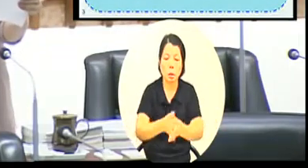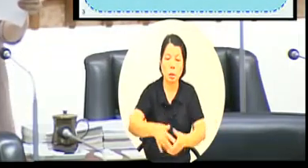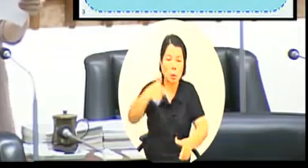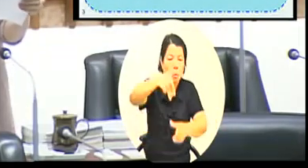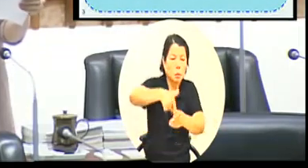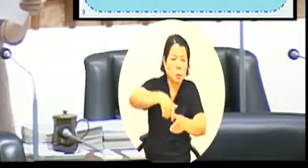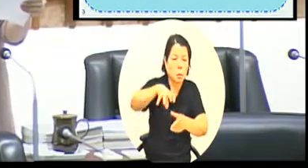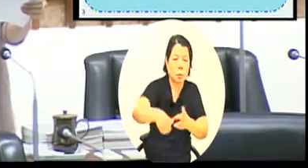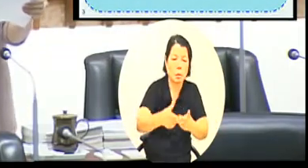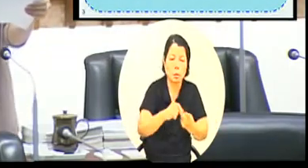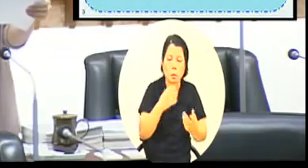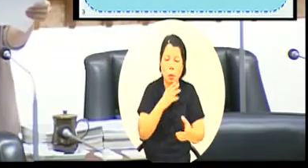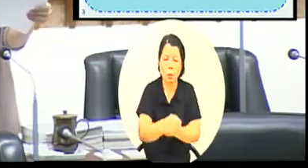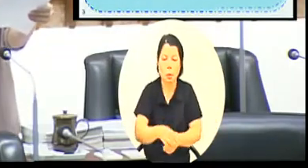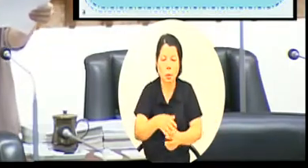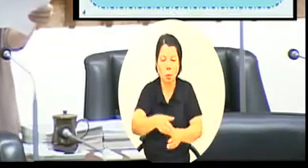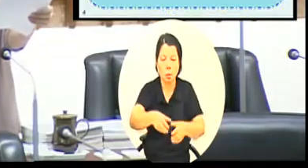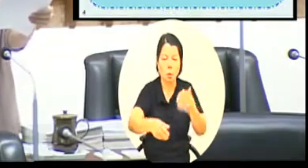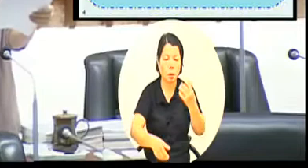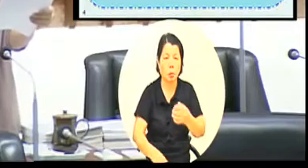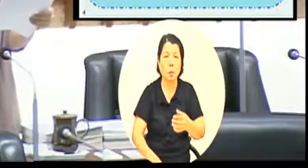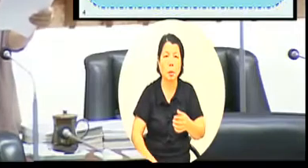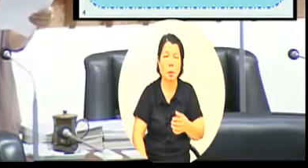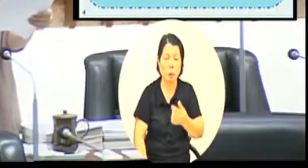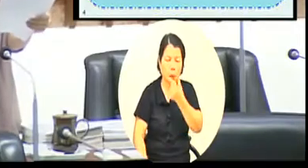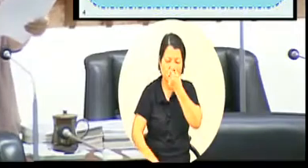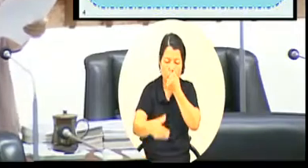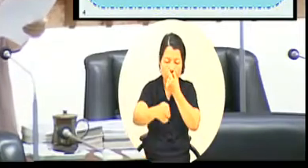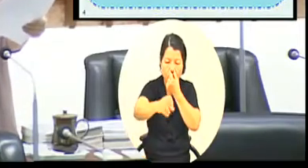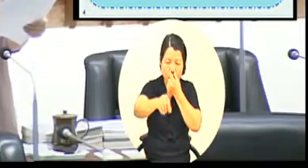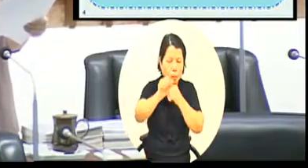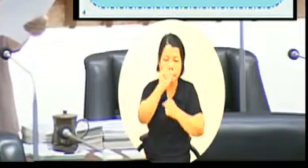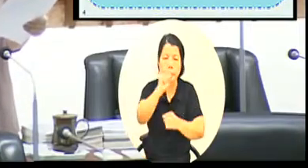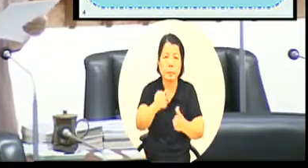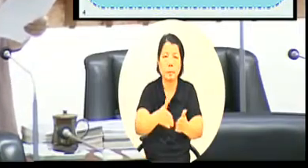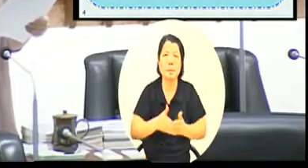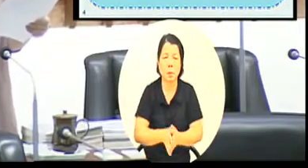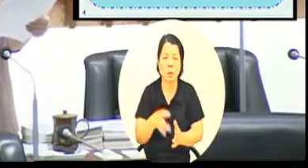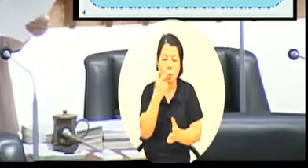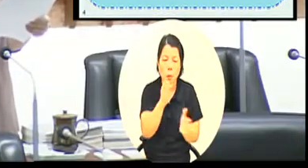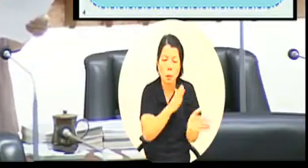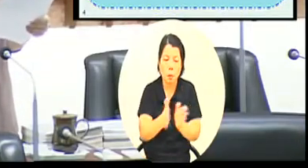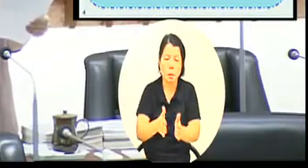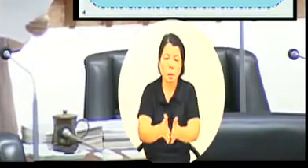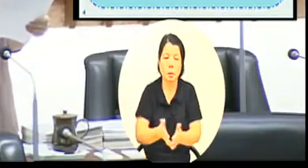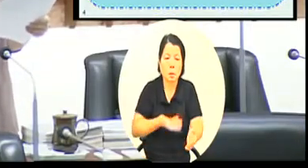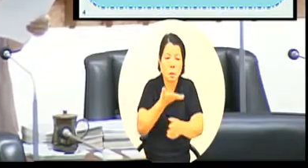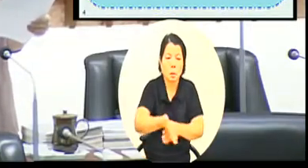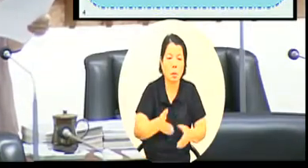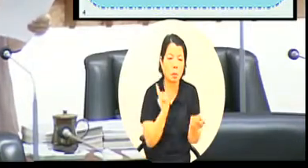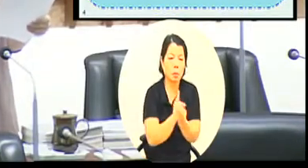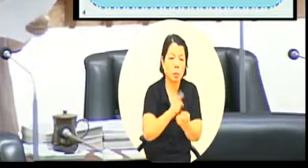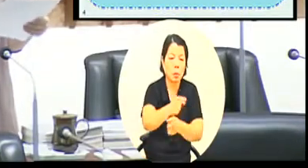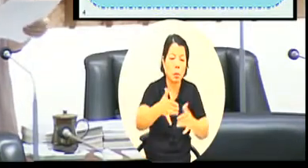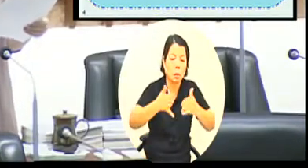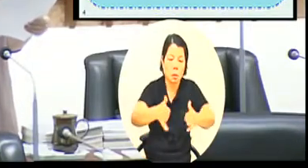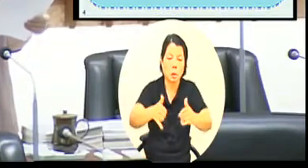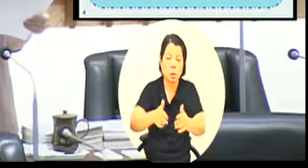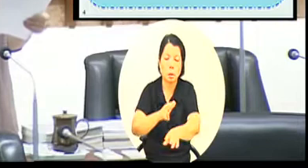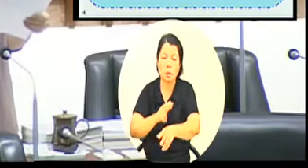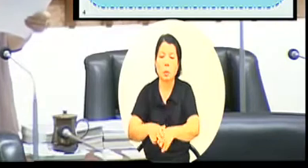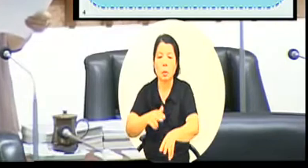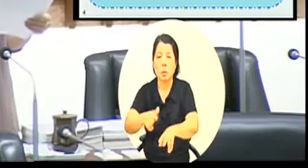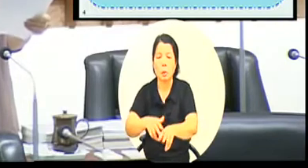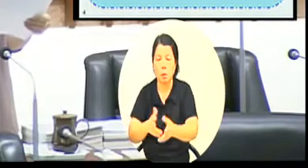气站使用。那在经济部加油站管理细则哦，与所面临道路之铁路平交